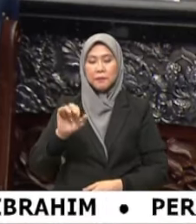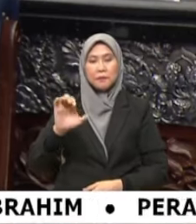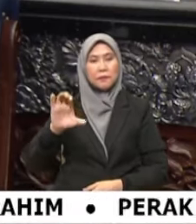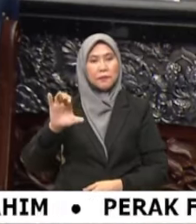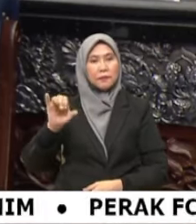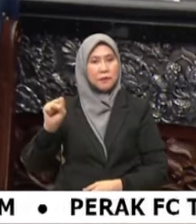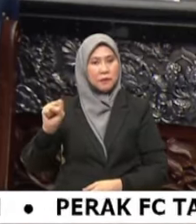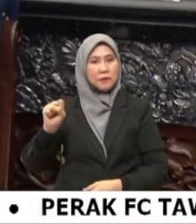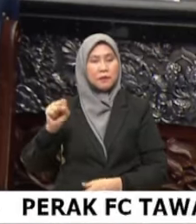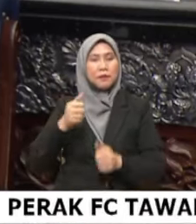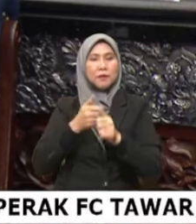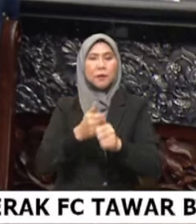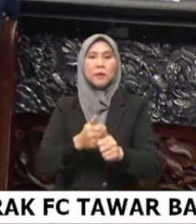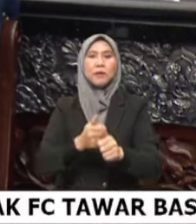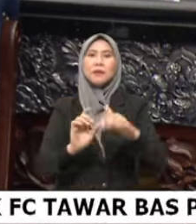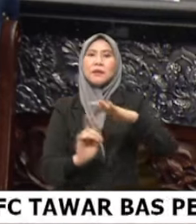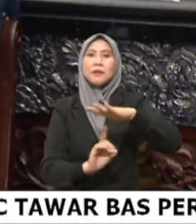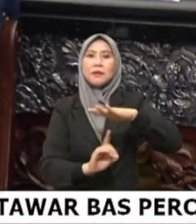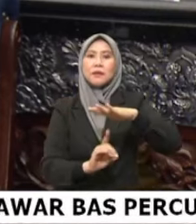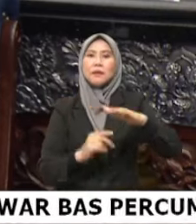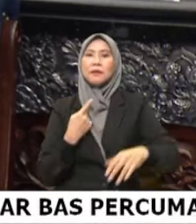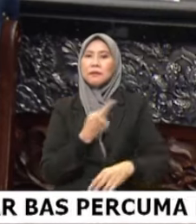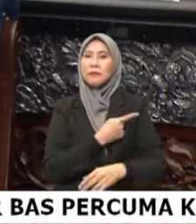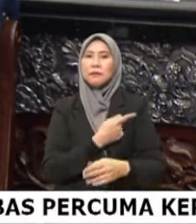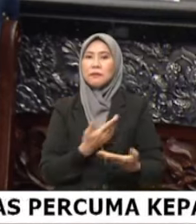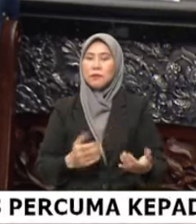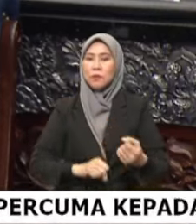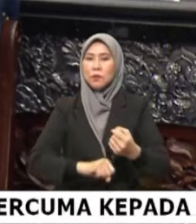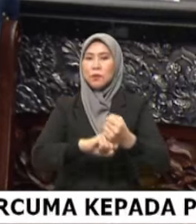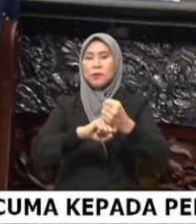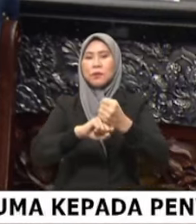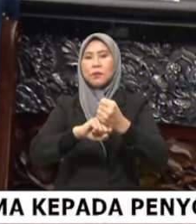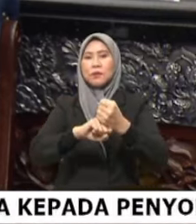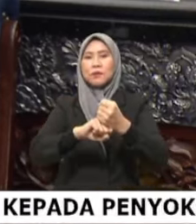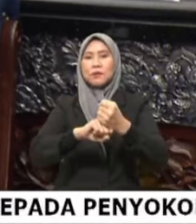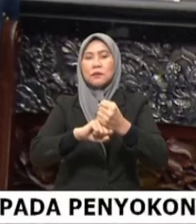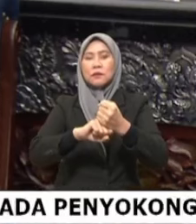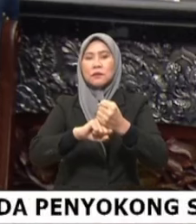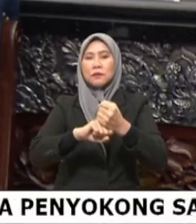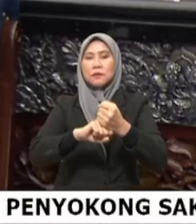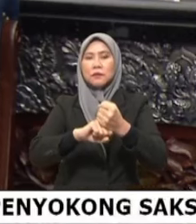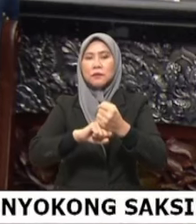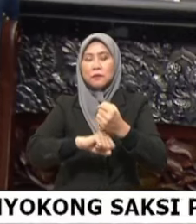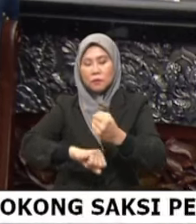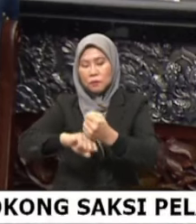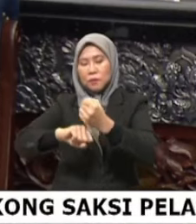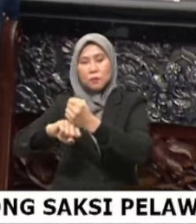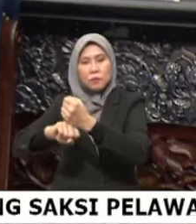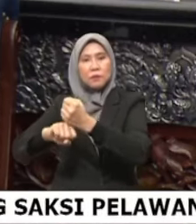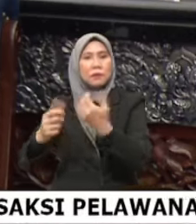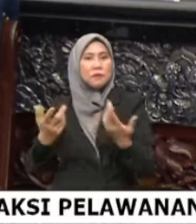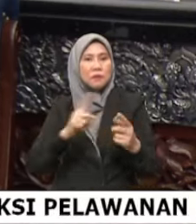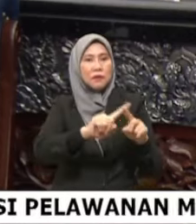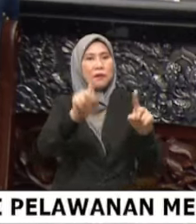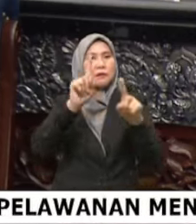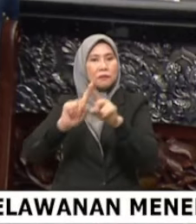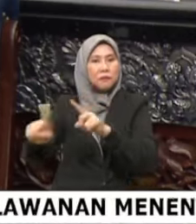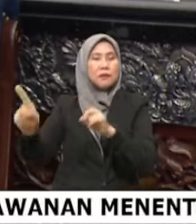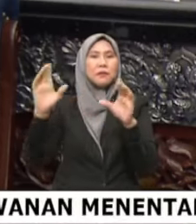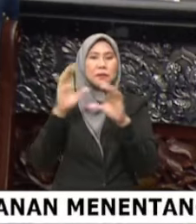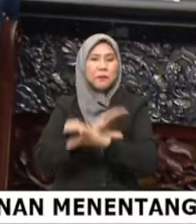dengan pendekatan dasar luar kita iaitu yang mendukung multilateralisme bagi menangani pelbagai